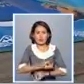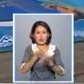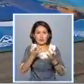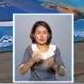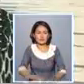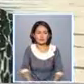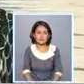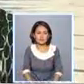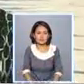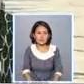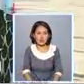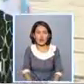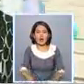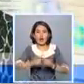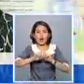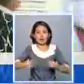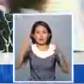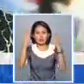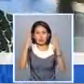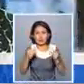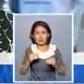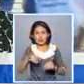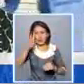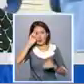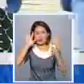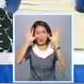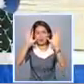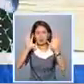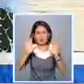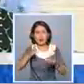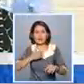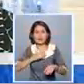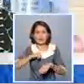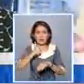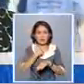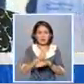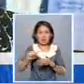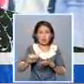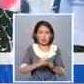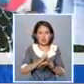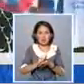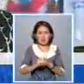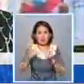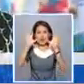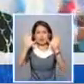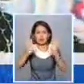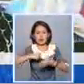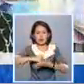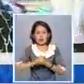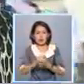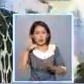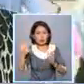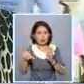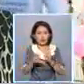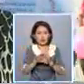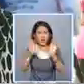Конституция күні бұл ерекше мейрам. Өйткені бұл біздің ең басты заңымыз. Осы заңға сай біздер өмір сүруіміз